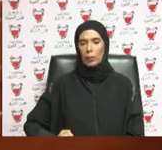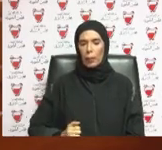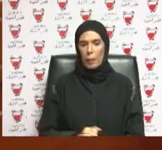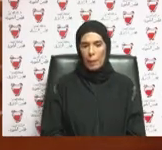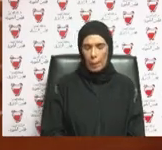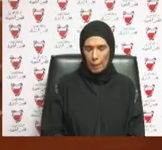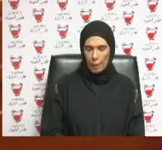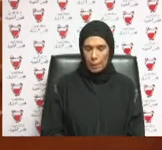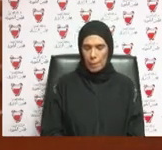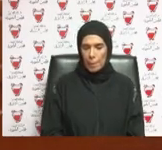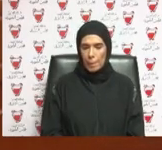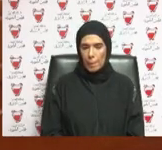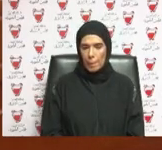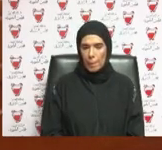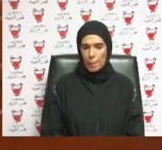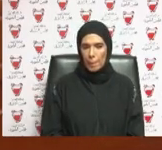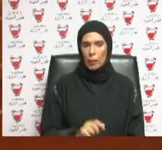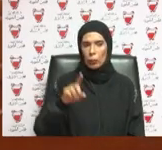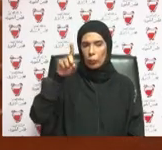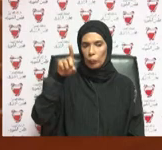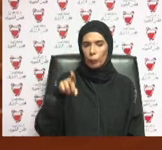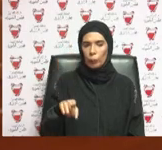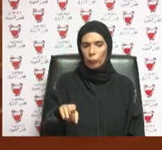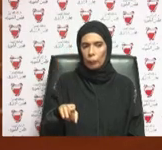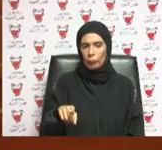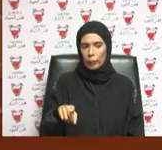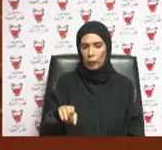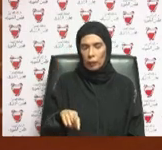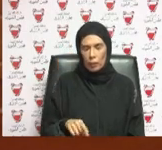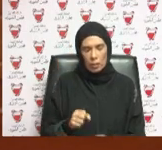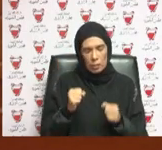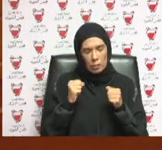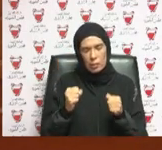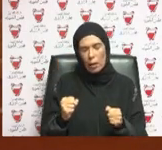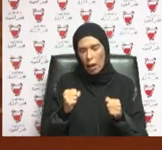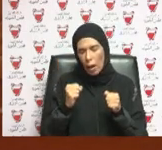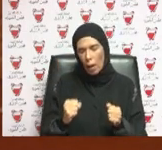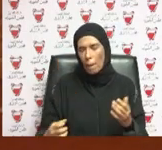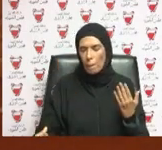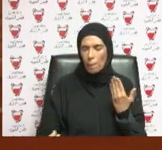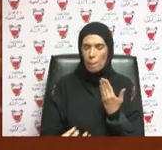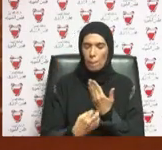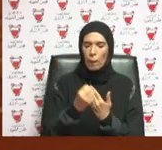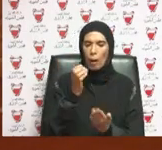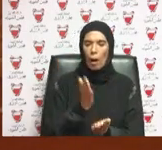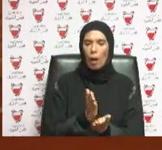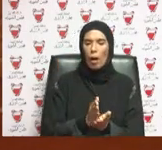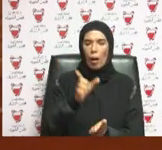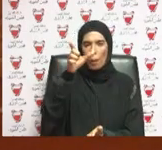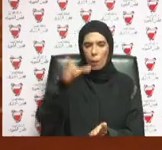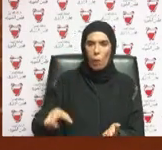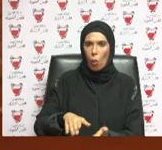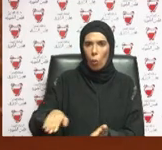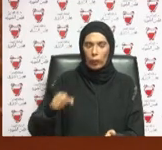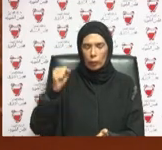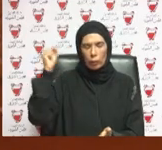المخلص. اليوم على الرئيس تعجز الكلمات عن الوفاء بحق قامة وطنية